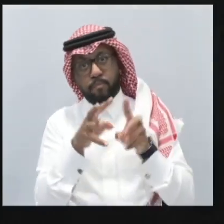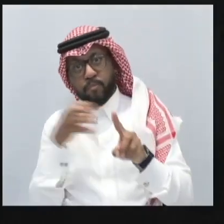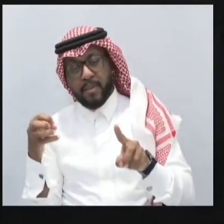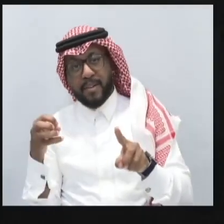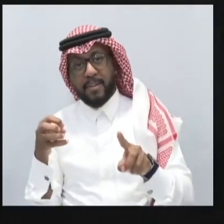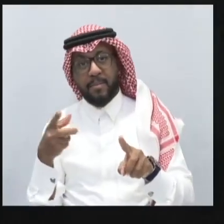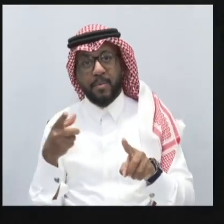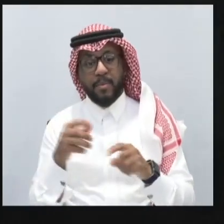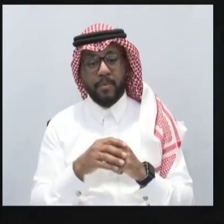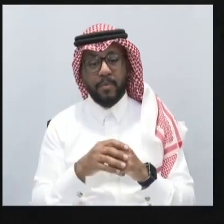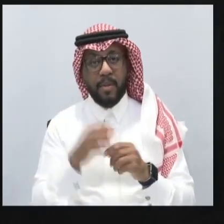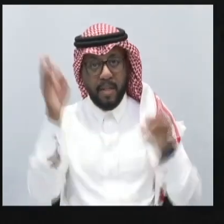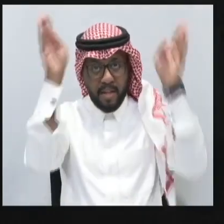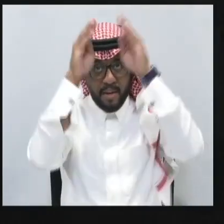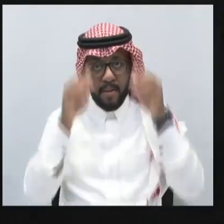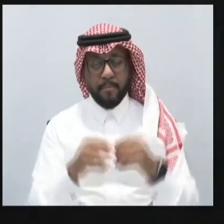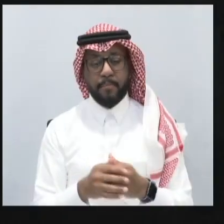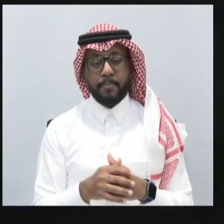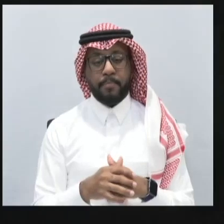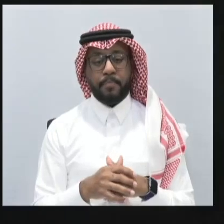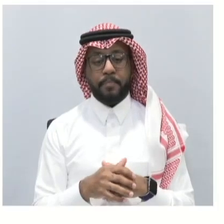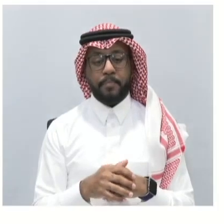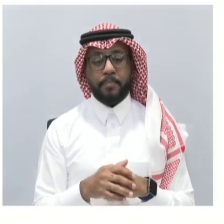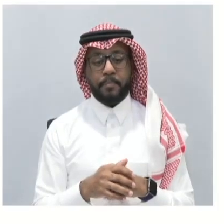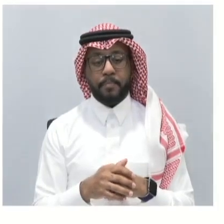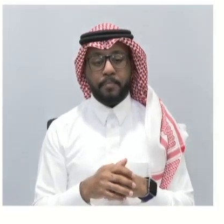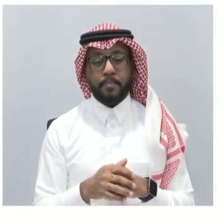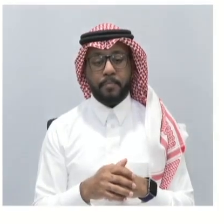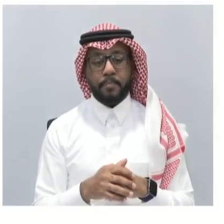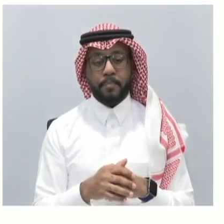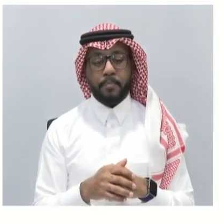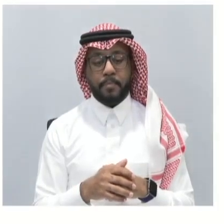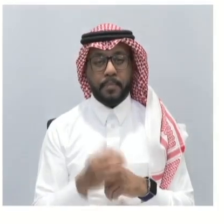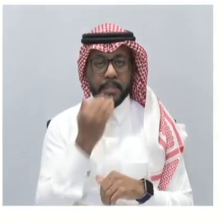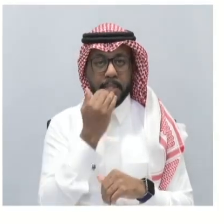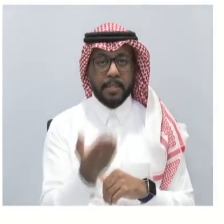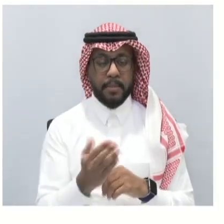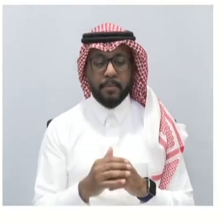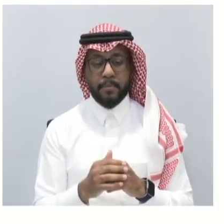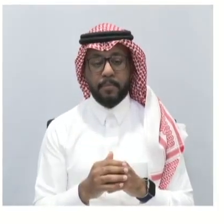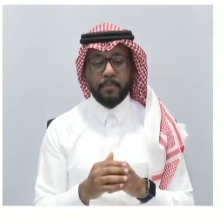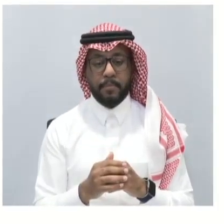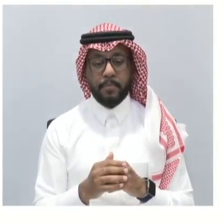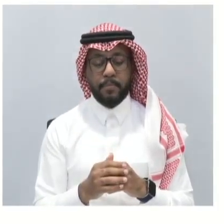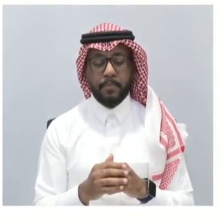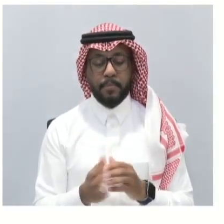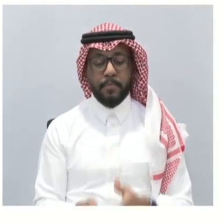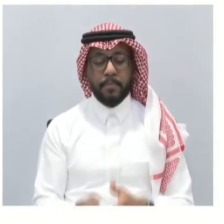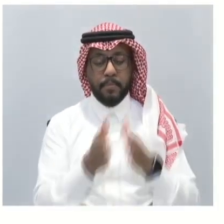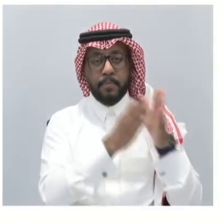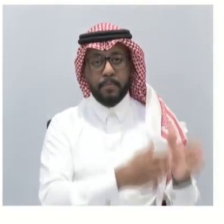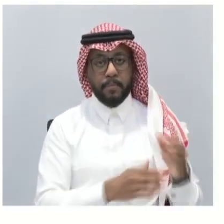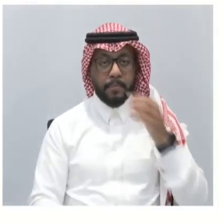في غذاءه طيب نشوف مع بعض نكمل عندنا الخطوه اللي بعد هذه ش